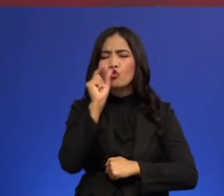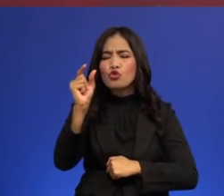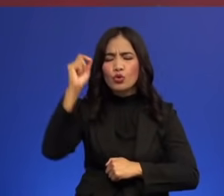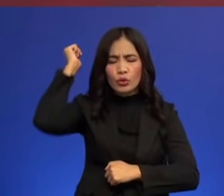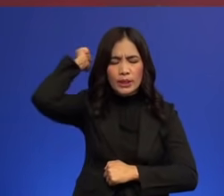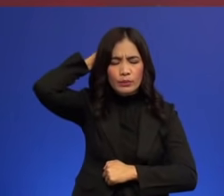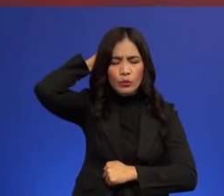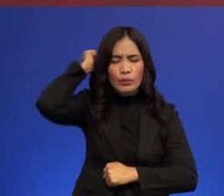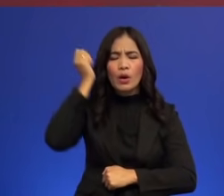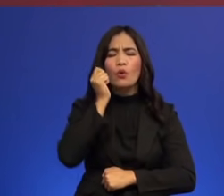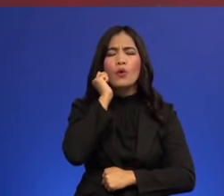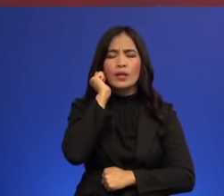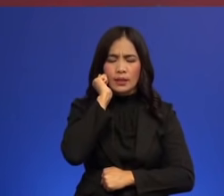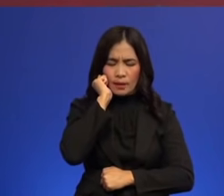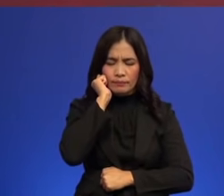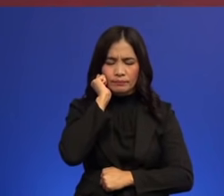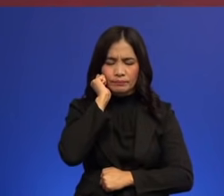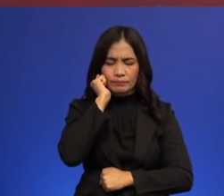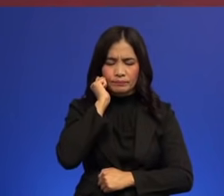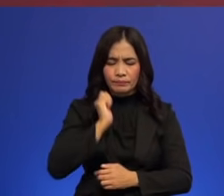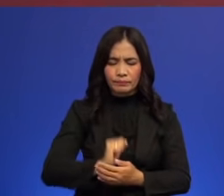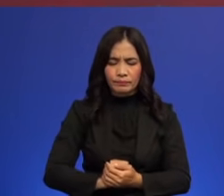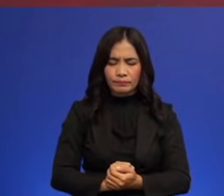ibu dan kaum wanita.